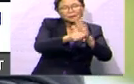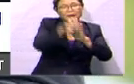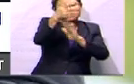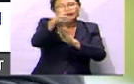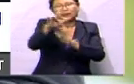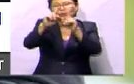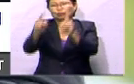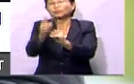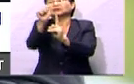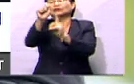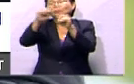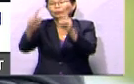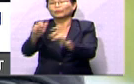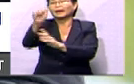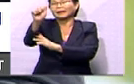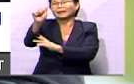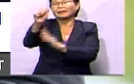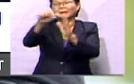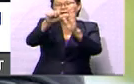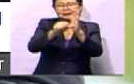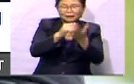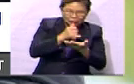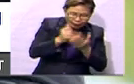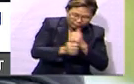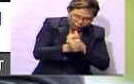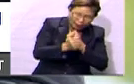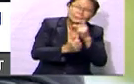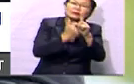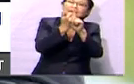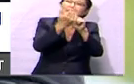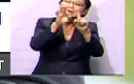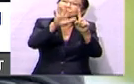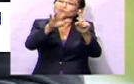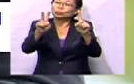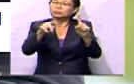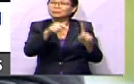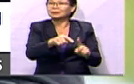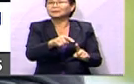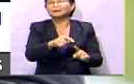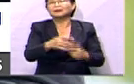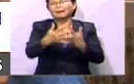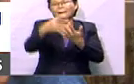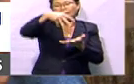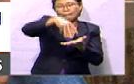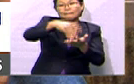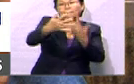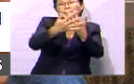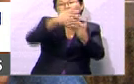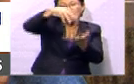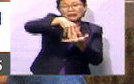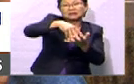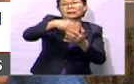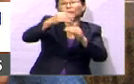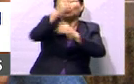15-1-A Akta Dadah Berbahaya 1952 yang memperuntukkan penjara maksimum 2 tahun